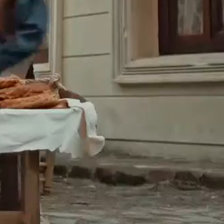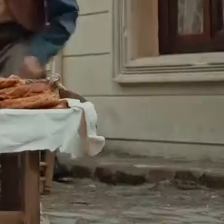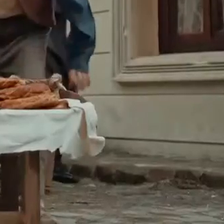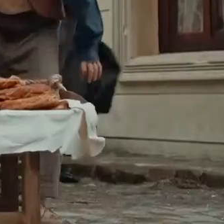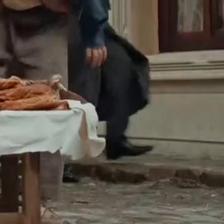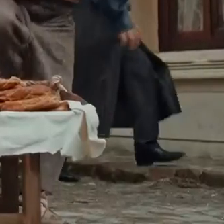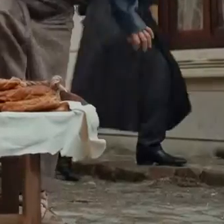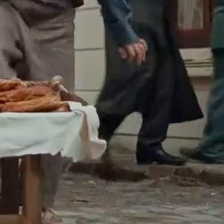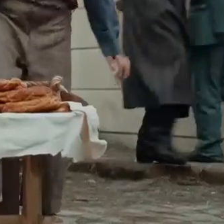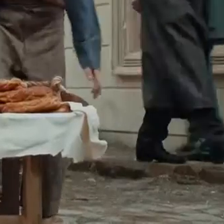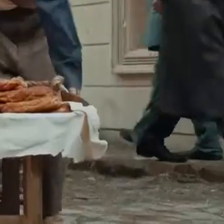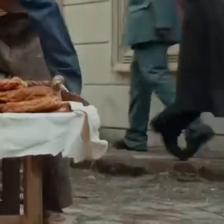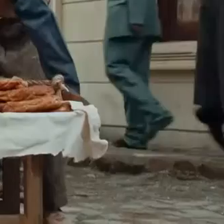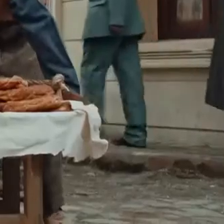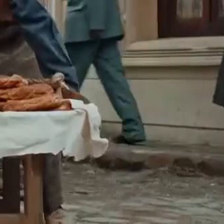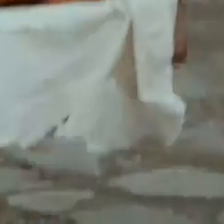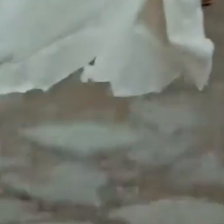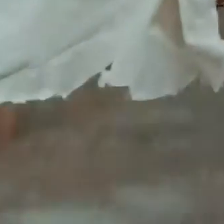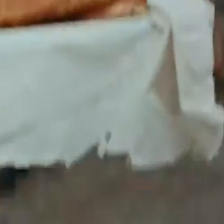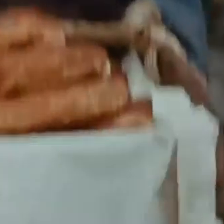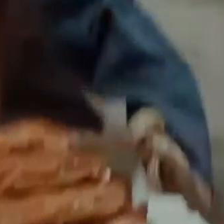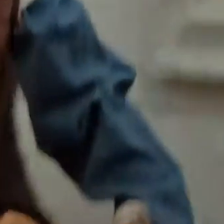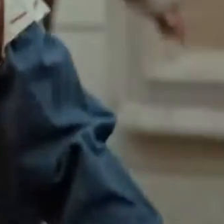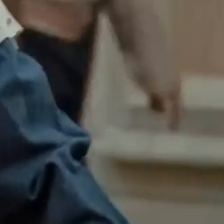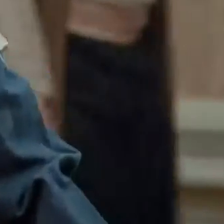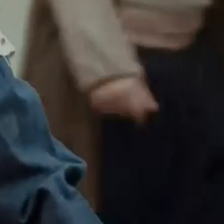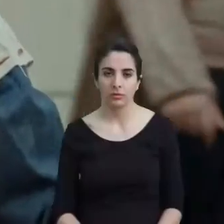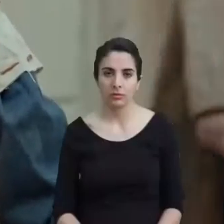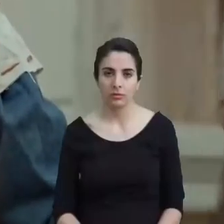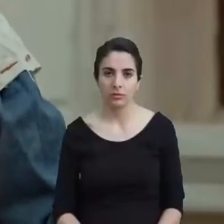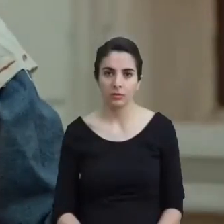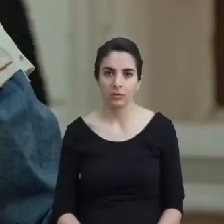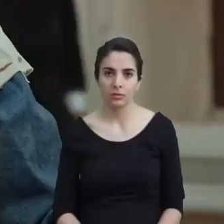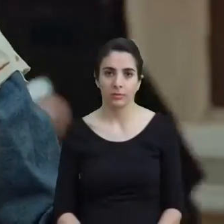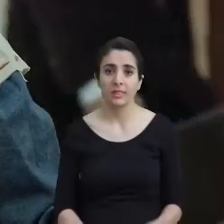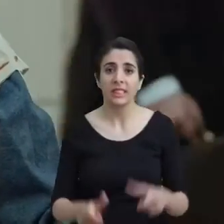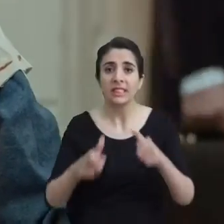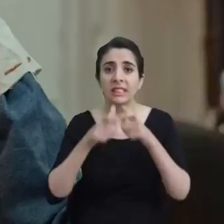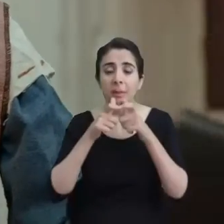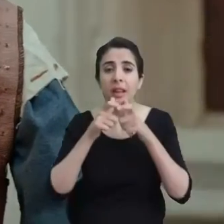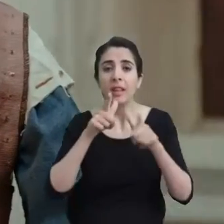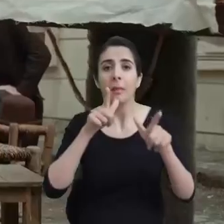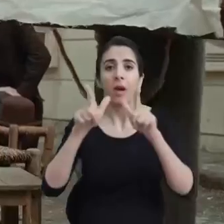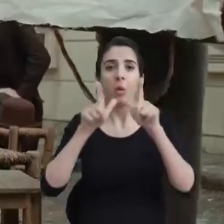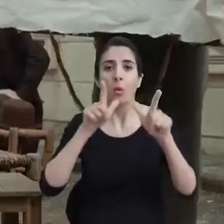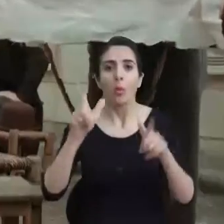ayran beyazlıklarını elin içiyle bir güzel silip yan taraftaki simit tablasına uzandı. Simitçi!